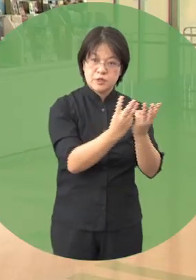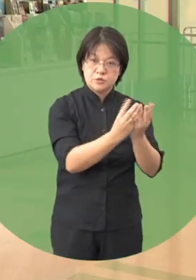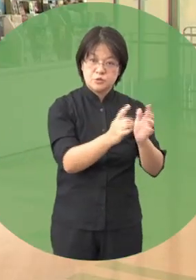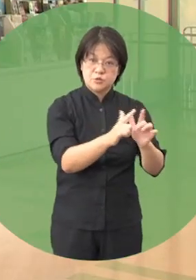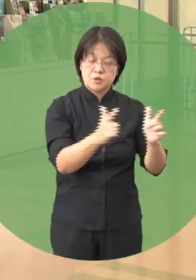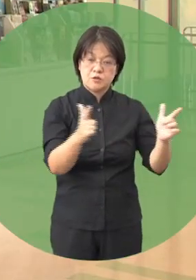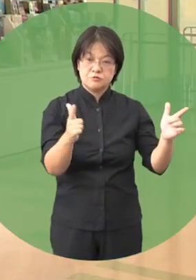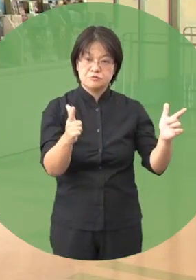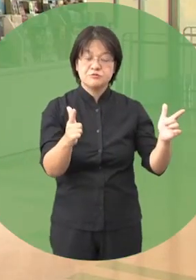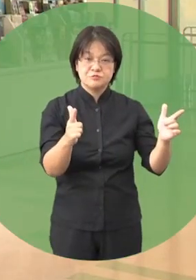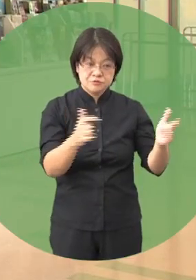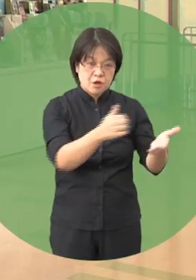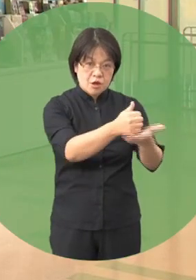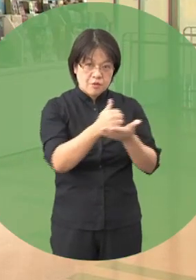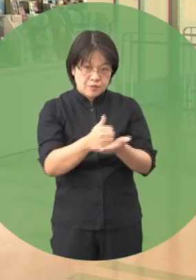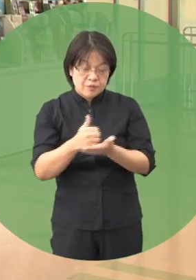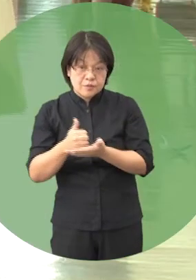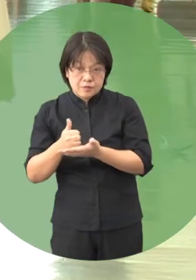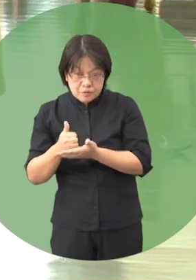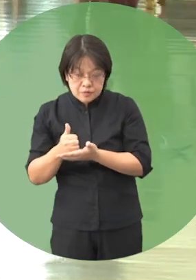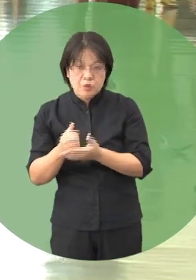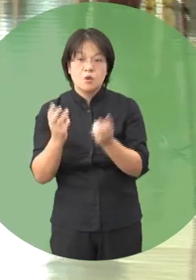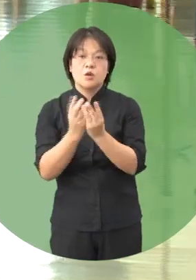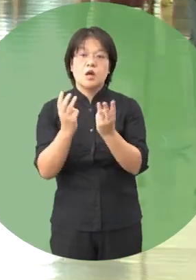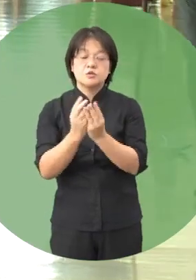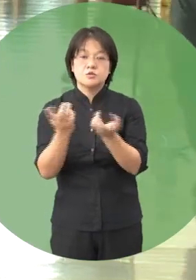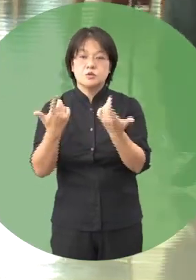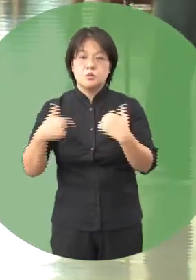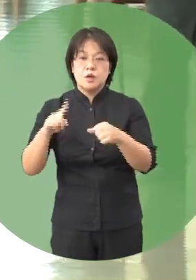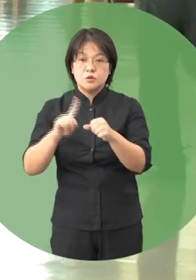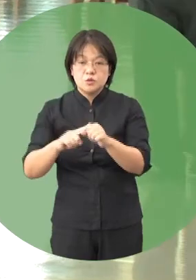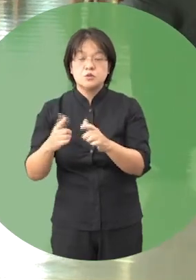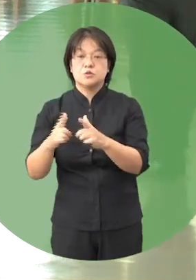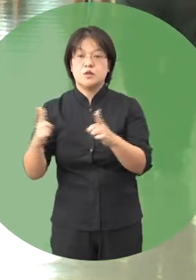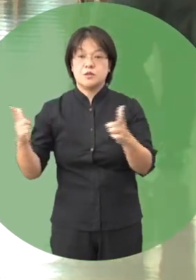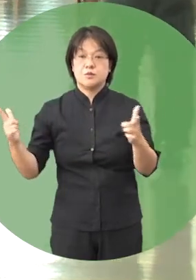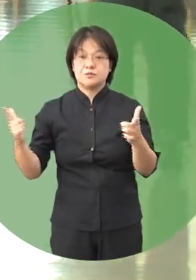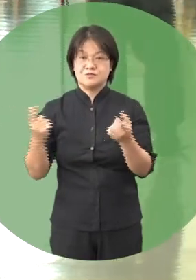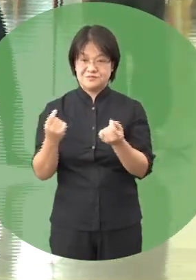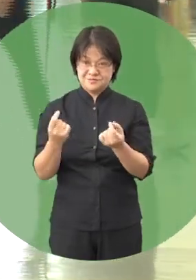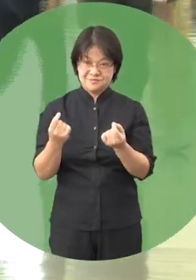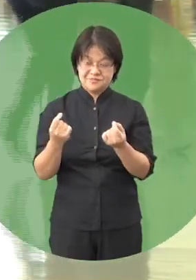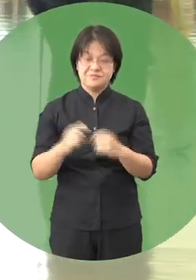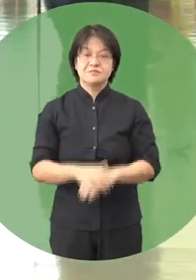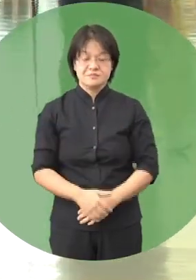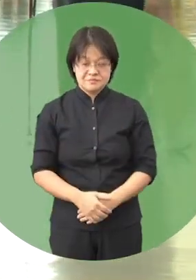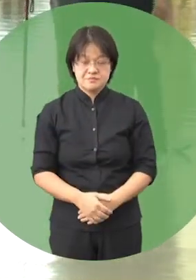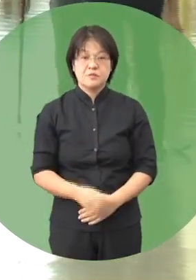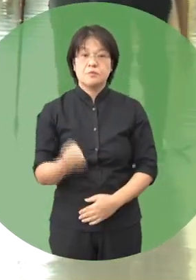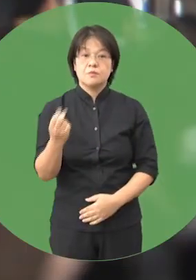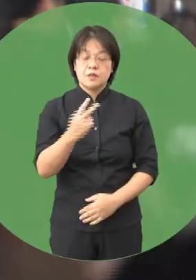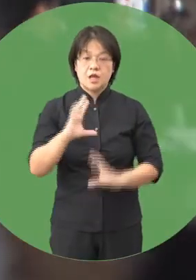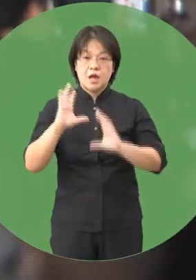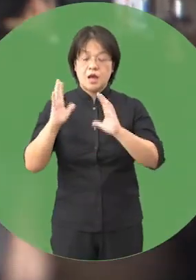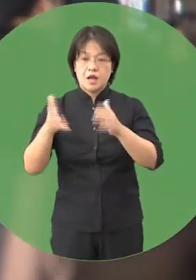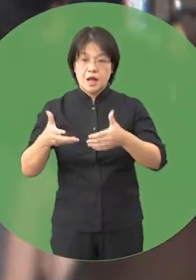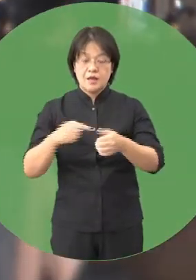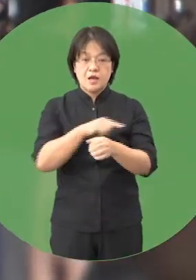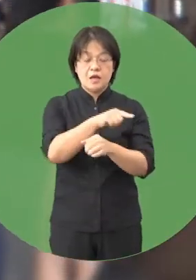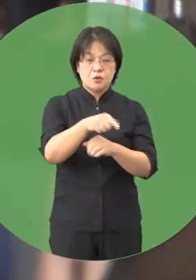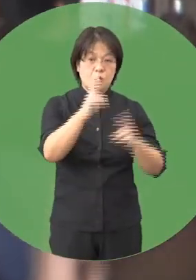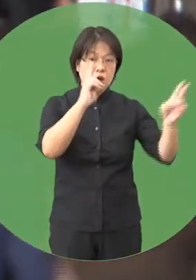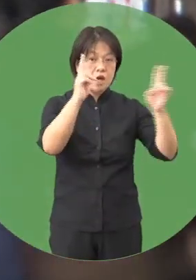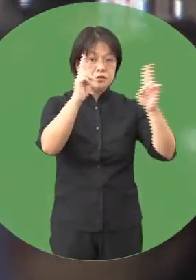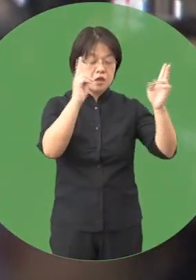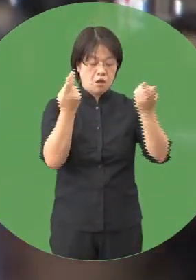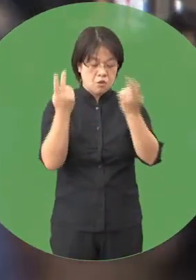訪れる外国人観光客の数は毎年増え続けていますよねまだ海外の企業が沖縄に